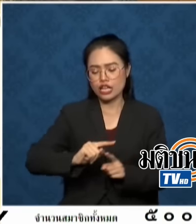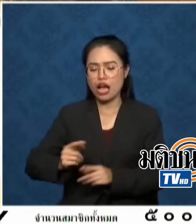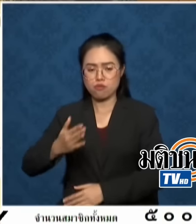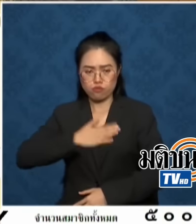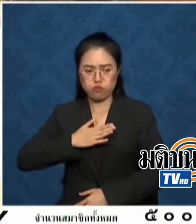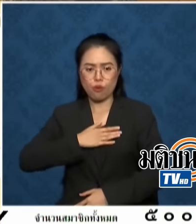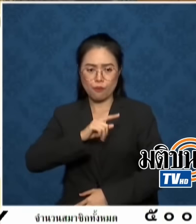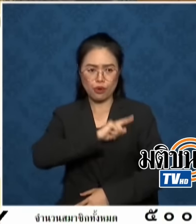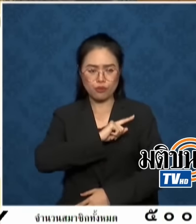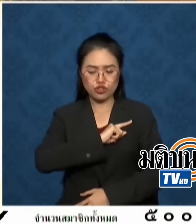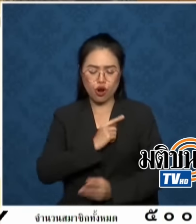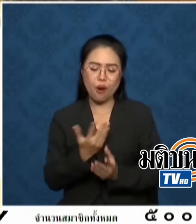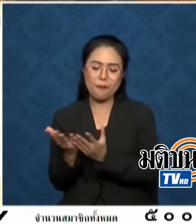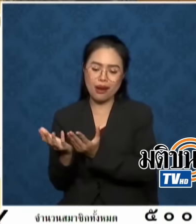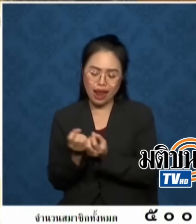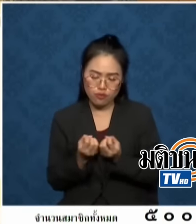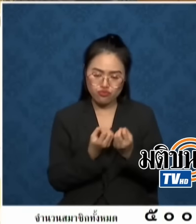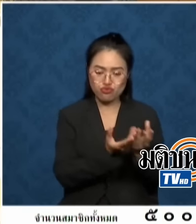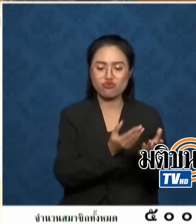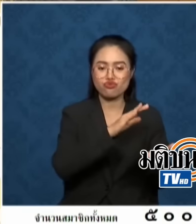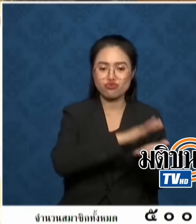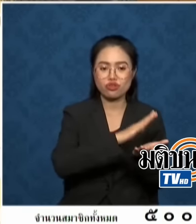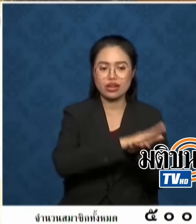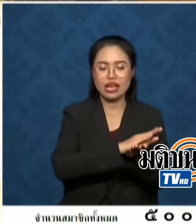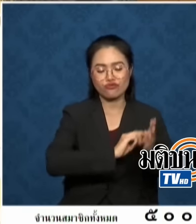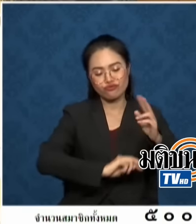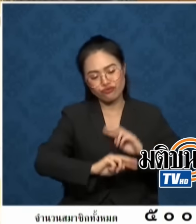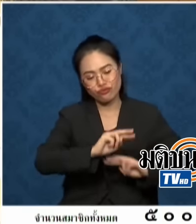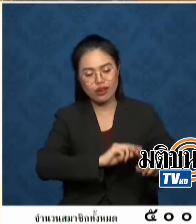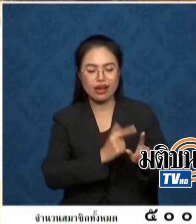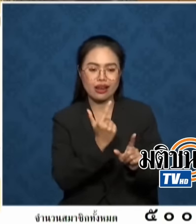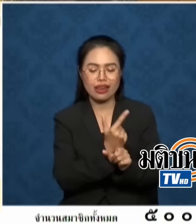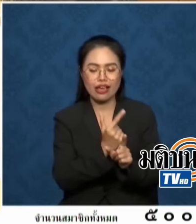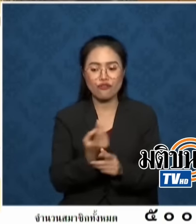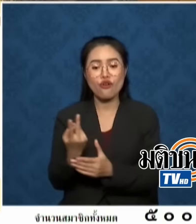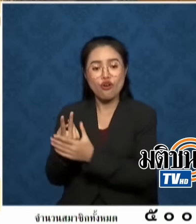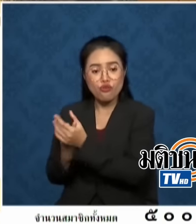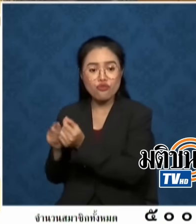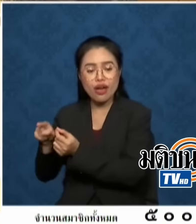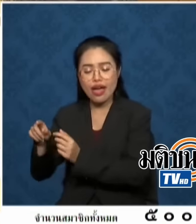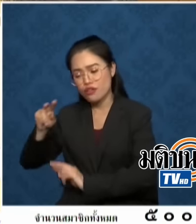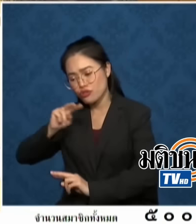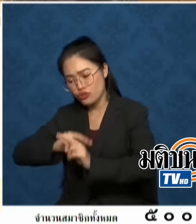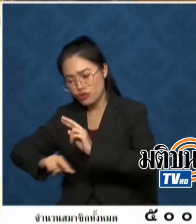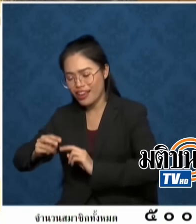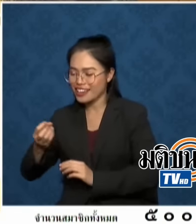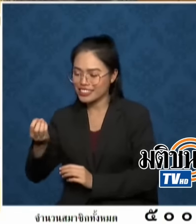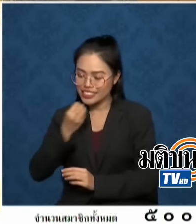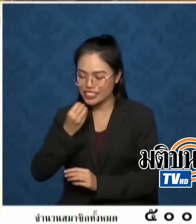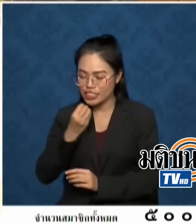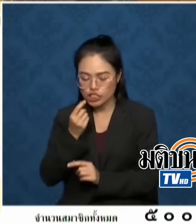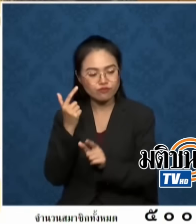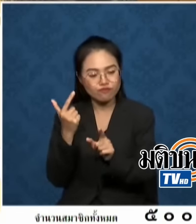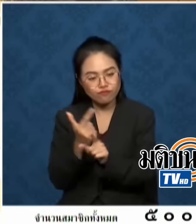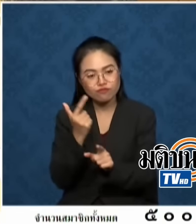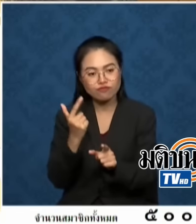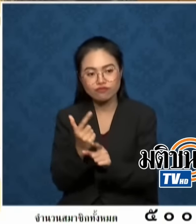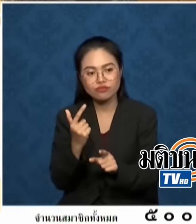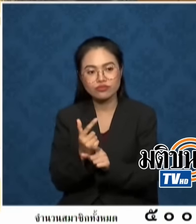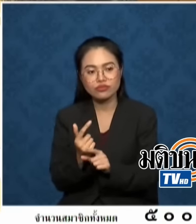นดูแลรับส่งโรงเรียนส่วนแฟนดูแลเรื่องอาหารและการเป็นอยู่ให้กับเด็ก